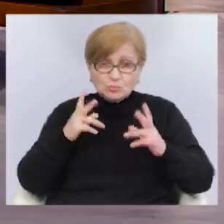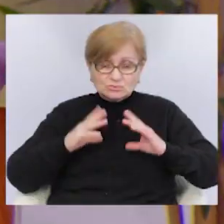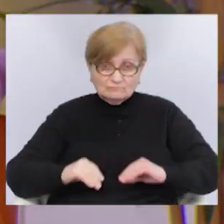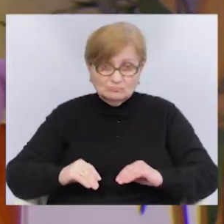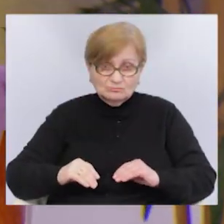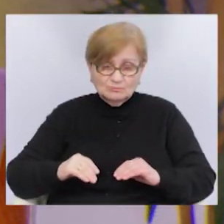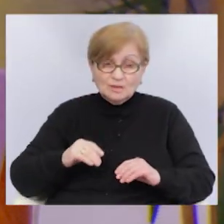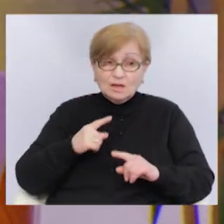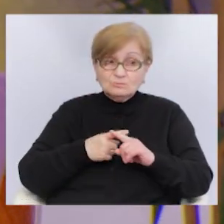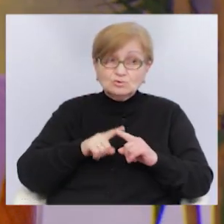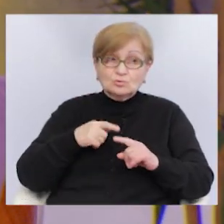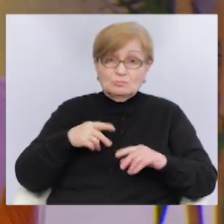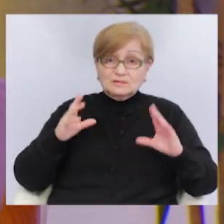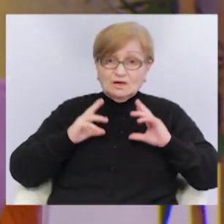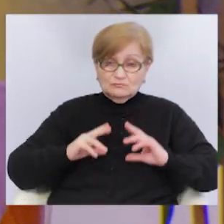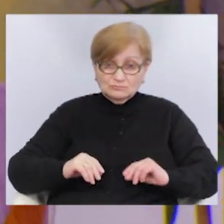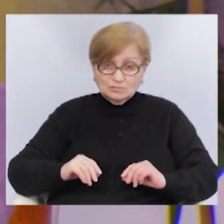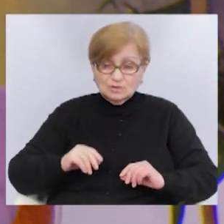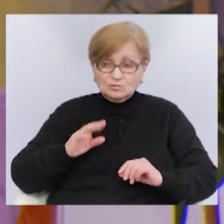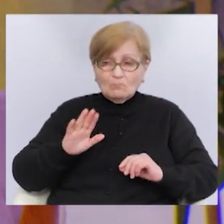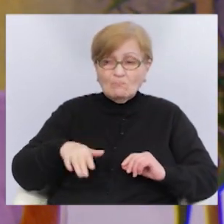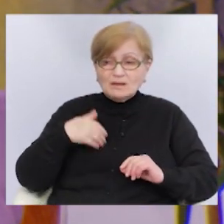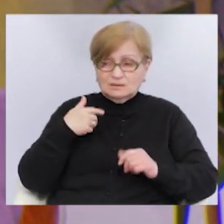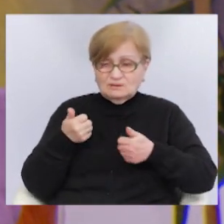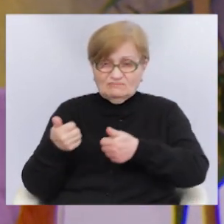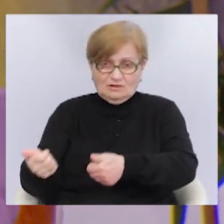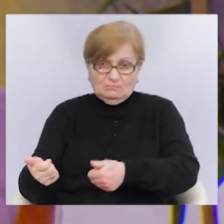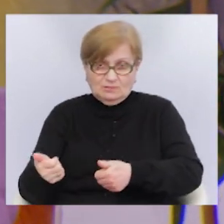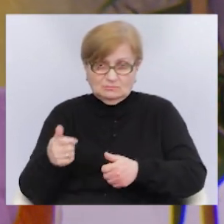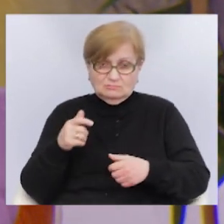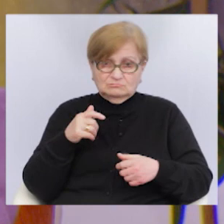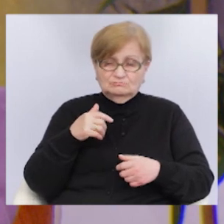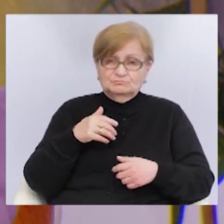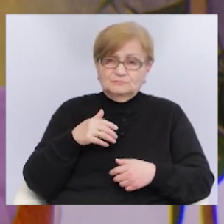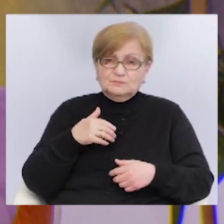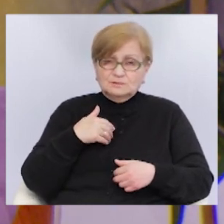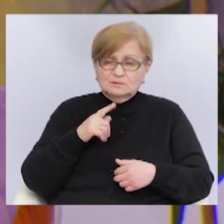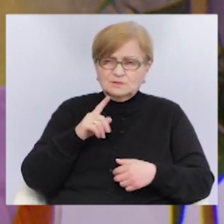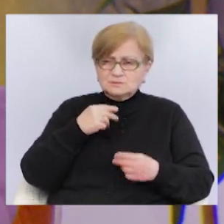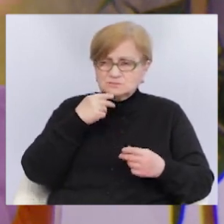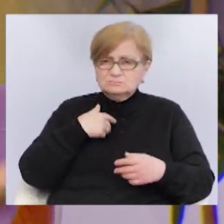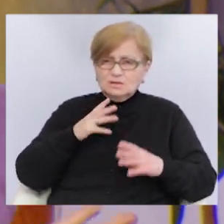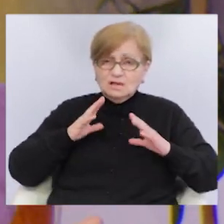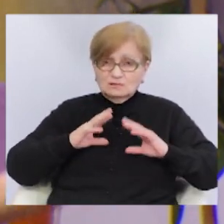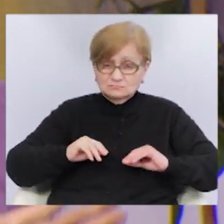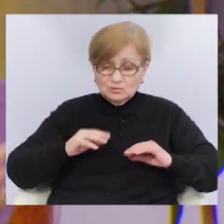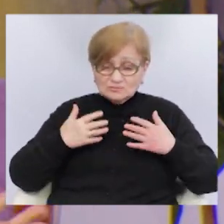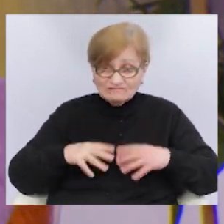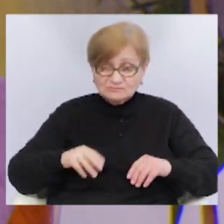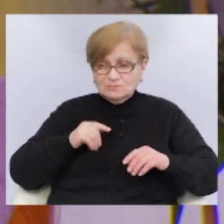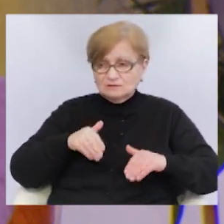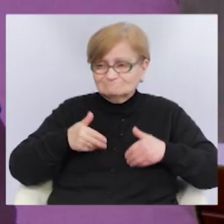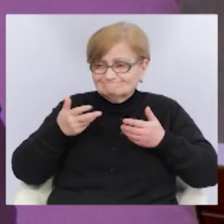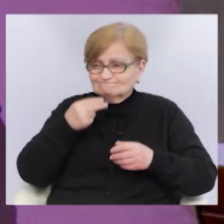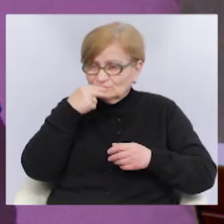მე შვიდად, შემდეგ შევძლო ჩემი საუკეთესო, ამოვიტანო და დავეხმარო ჩემთვის